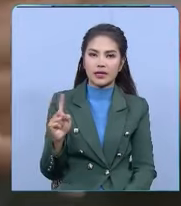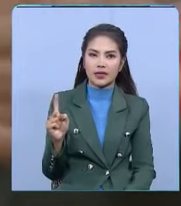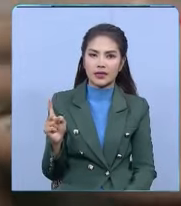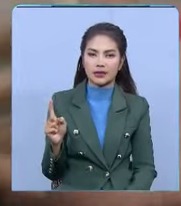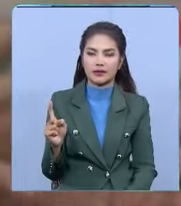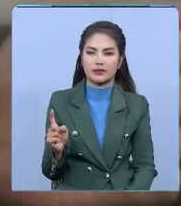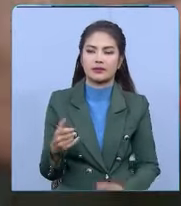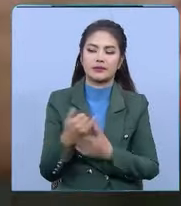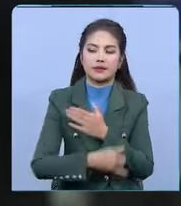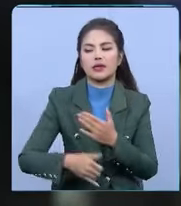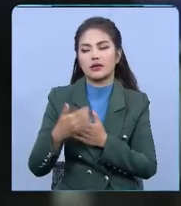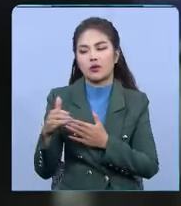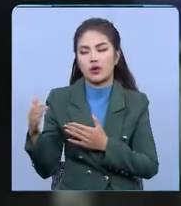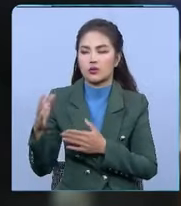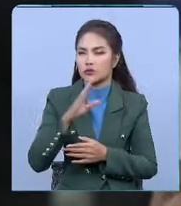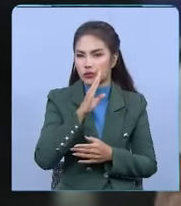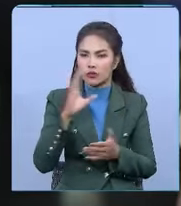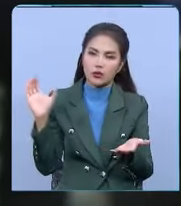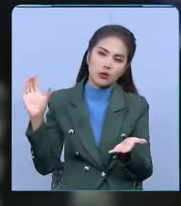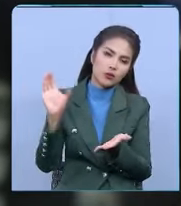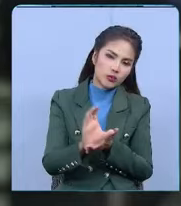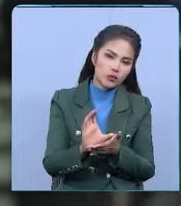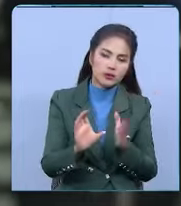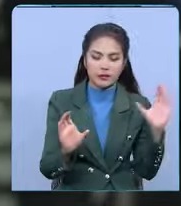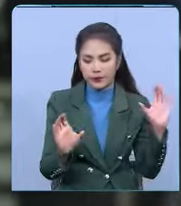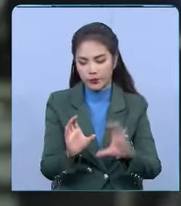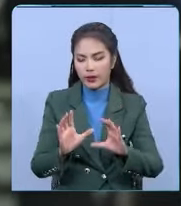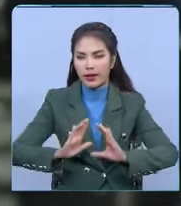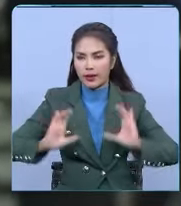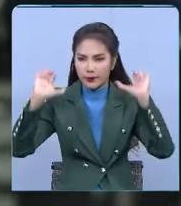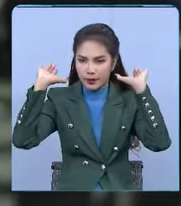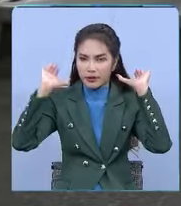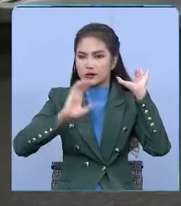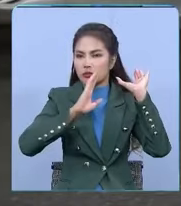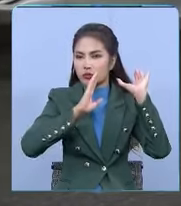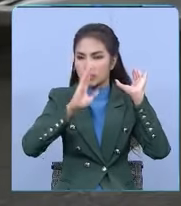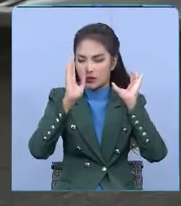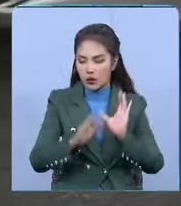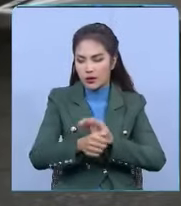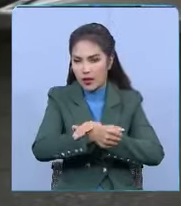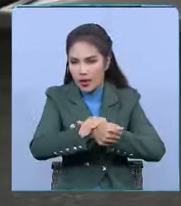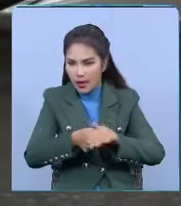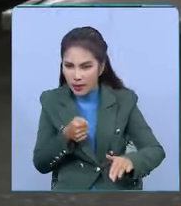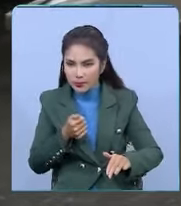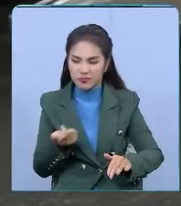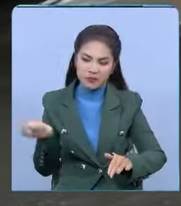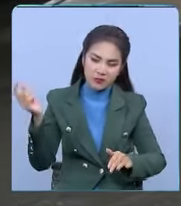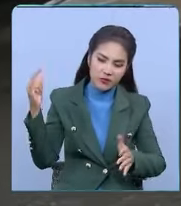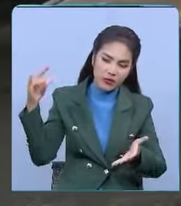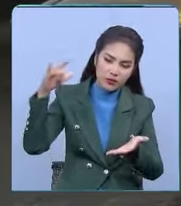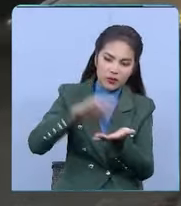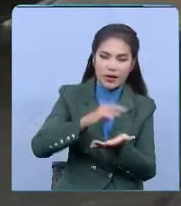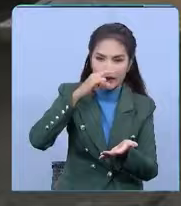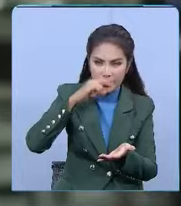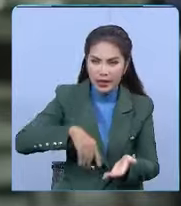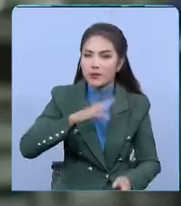าลงทุนกับรัฐบาลเนี่ยเป็นต่างชาติที่ถูกต้องแต่ต่างชาติที่เขาเข้ามาไม่ถูกต้องและเข้ามาสวมสิทธิ์คนไทยในการที่ใช้ชื่อนอมินีฟ